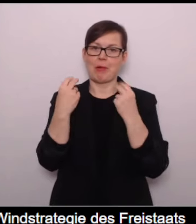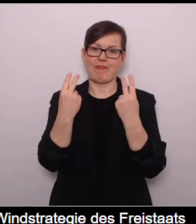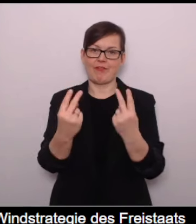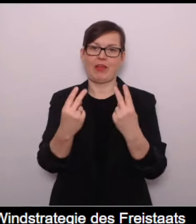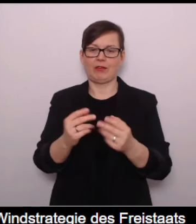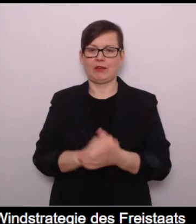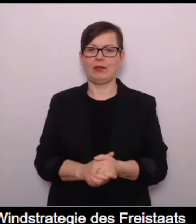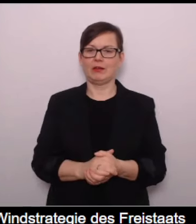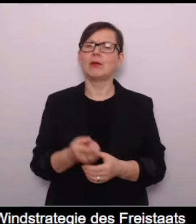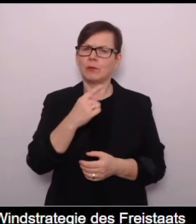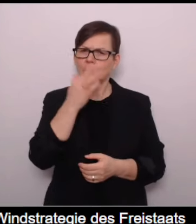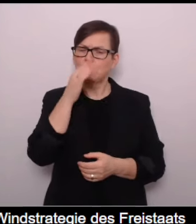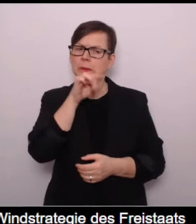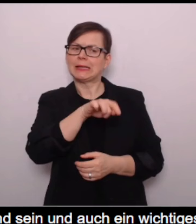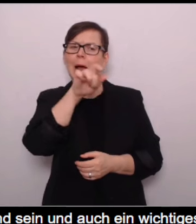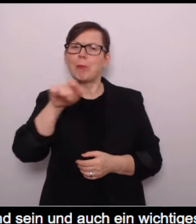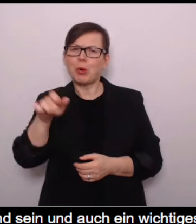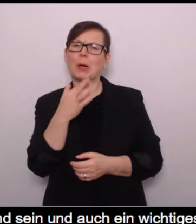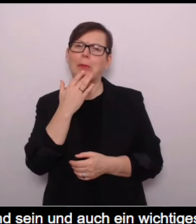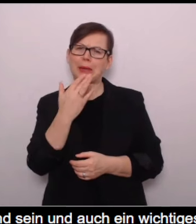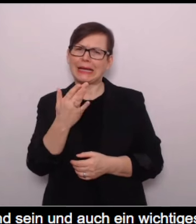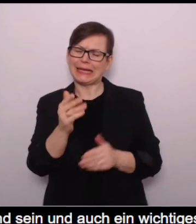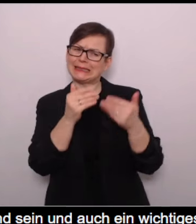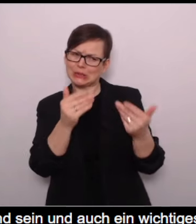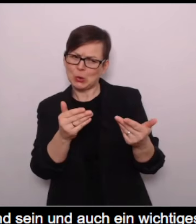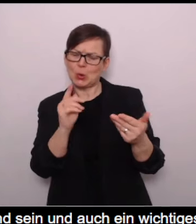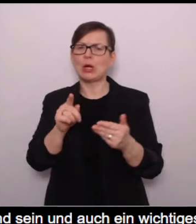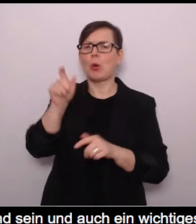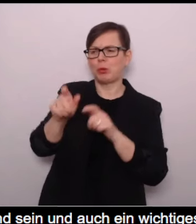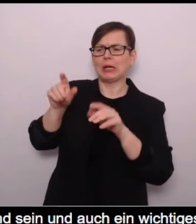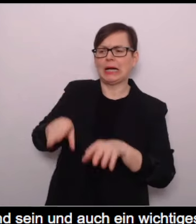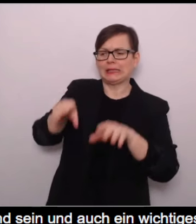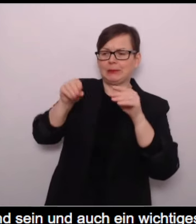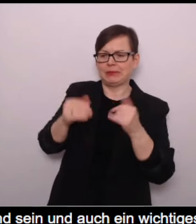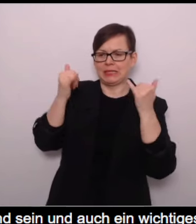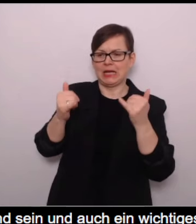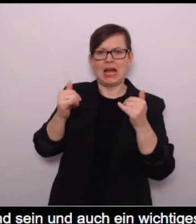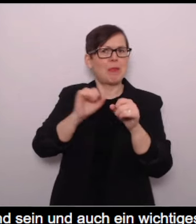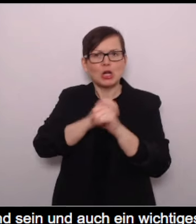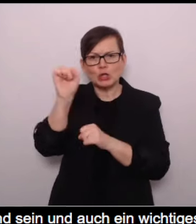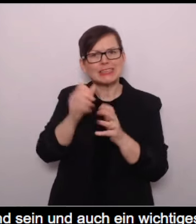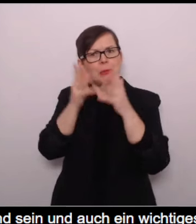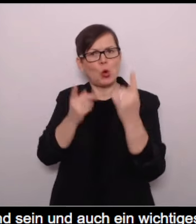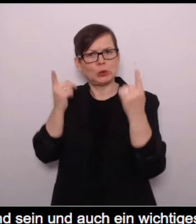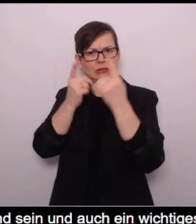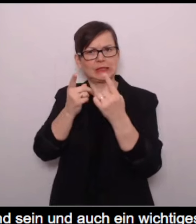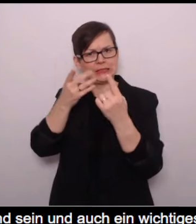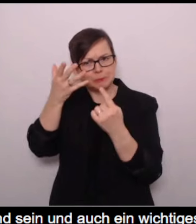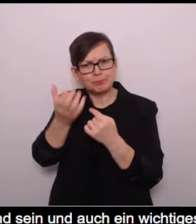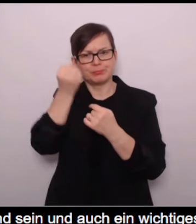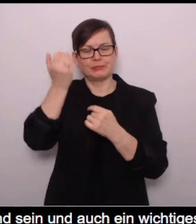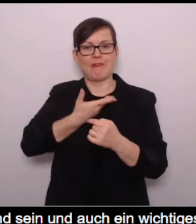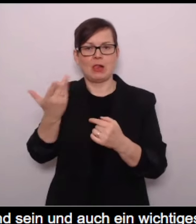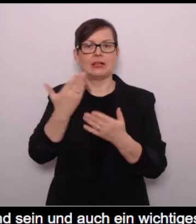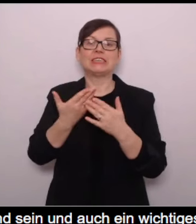wichtig an der Stelle, dieser Windpark ist wichtig und wir versuchen jetzt eine Synchronisation zwischen diesem Bürgerbegehren auf der einen Seite und dem